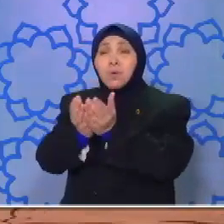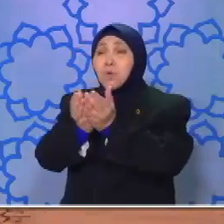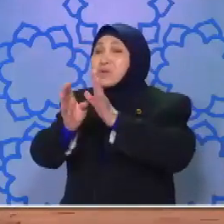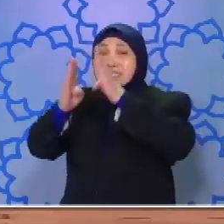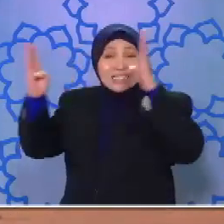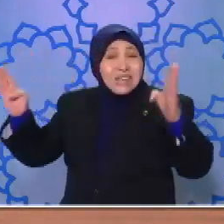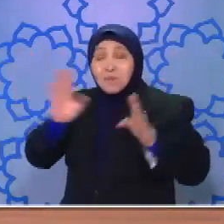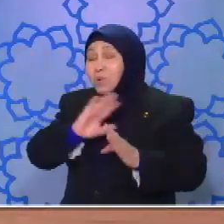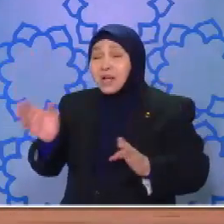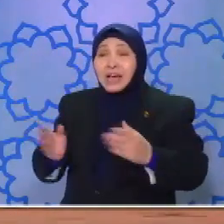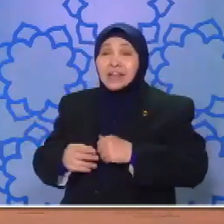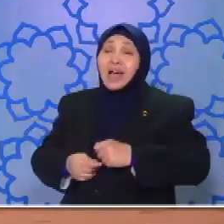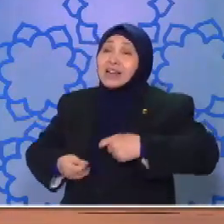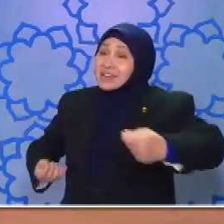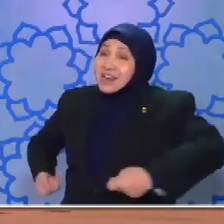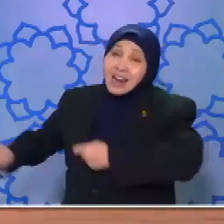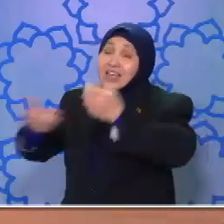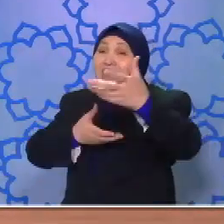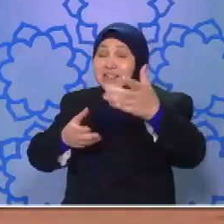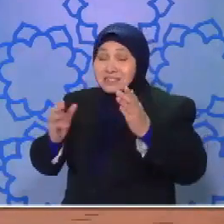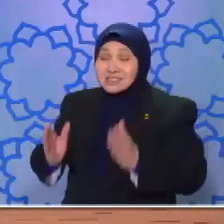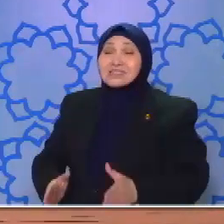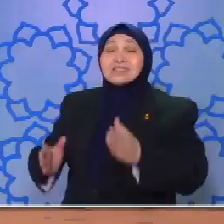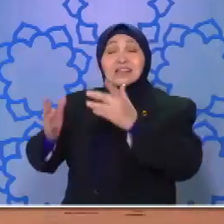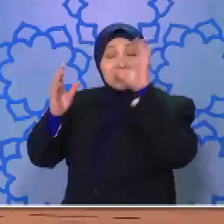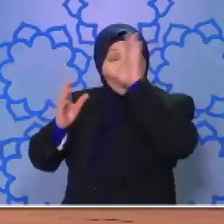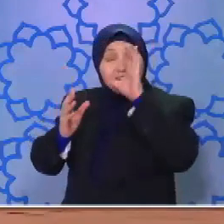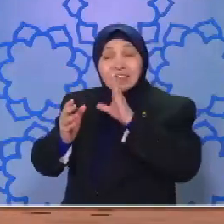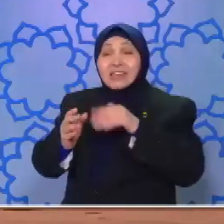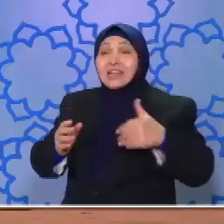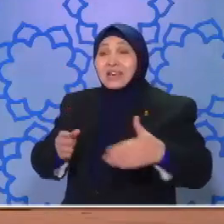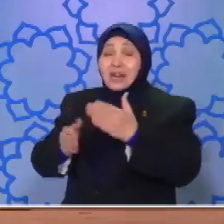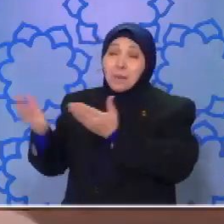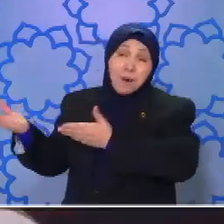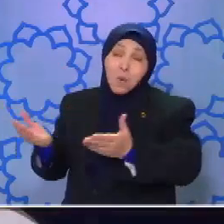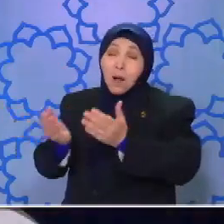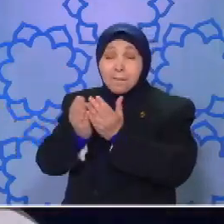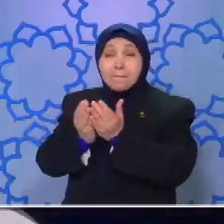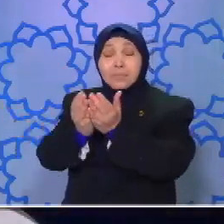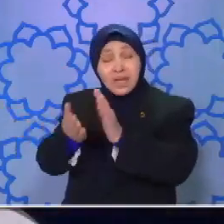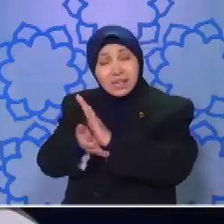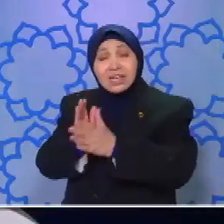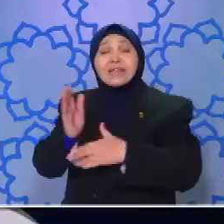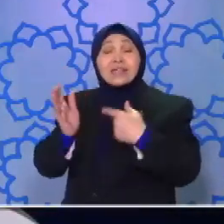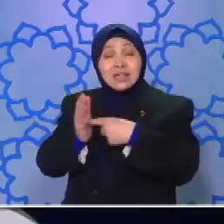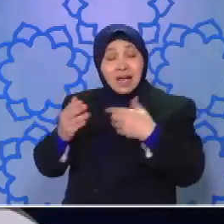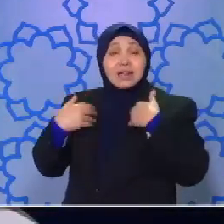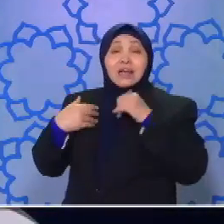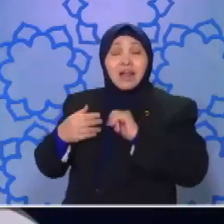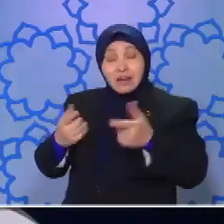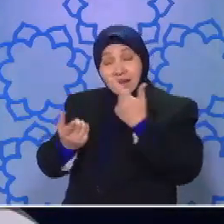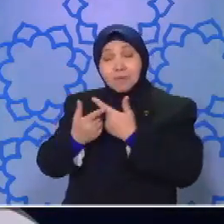sahaja. Nelayan nak cari ikan ataupun nak bawa perahu dan sebagainya. Maka ini